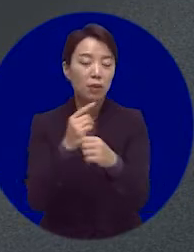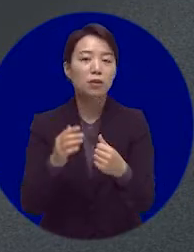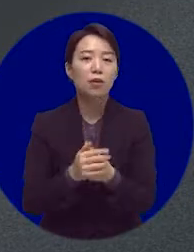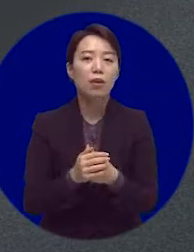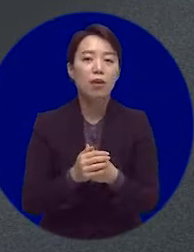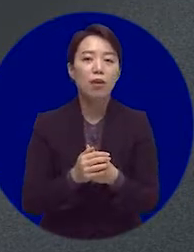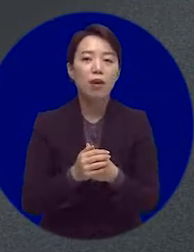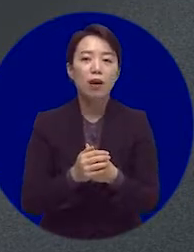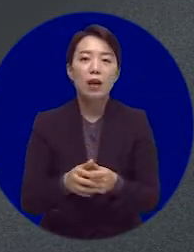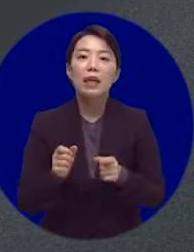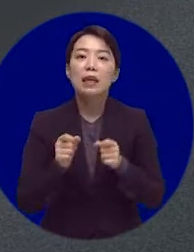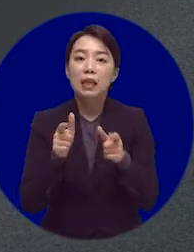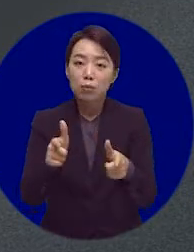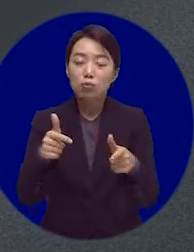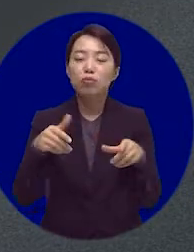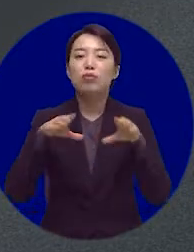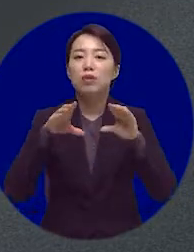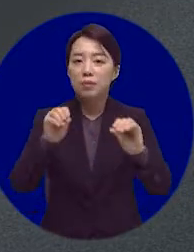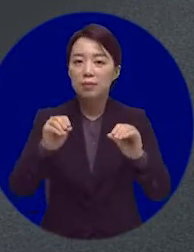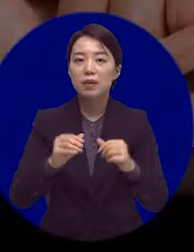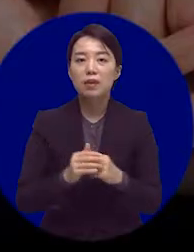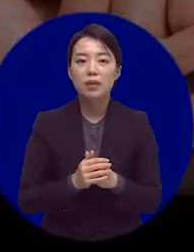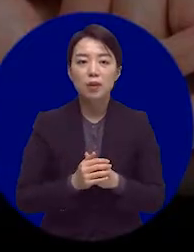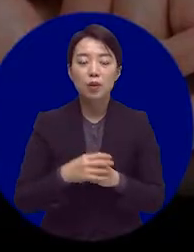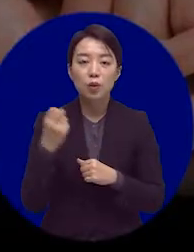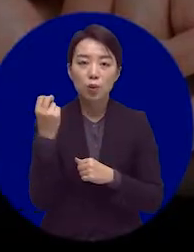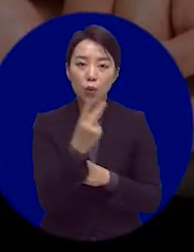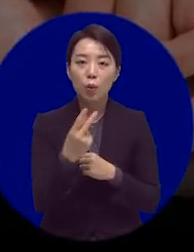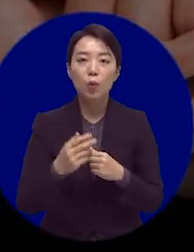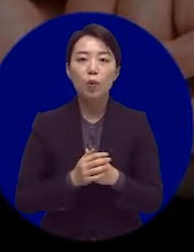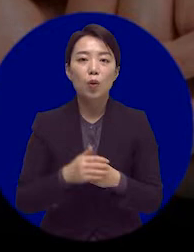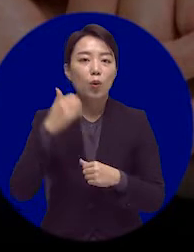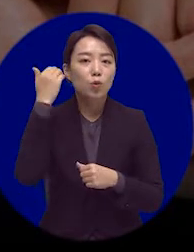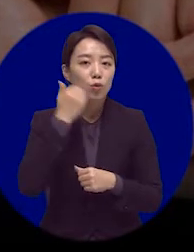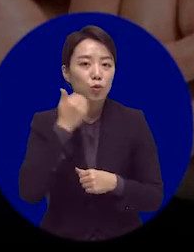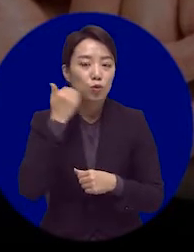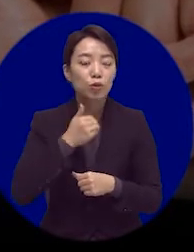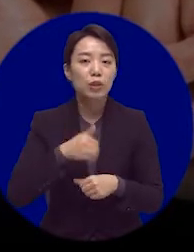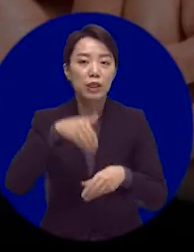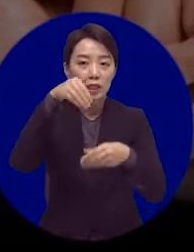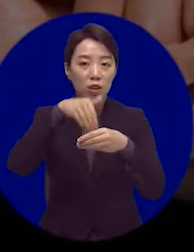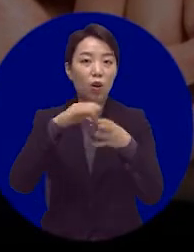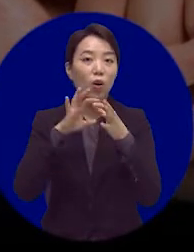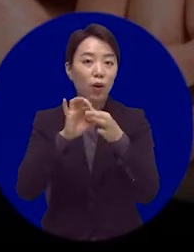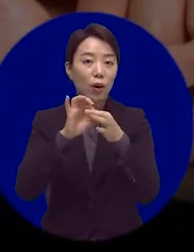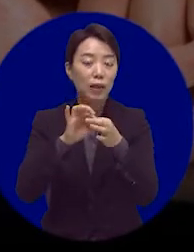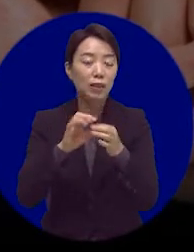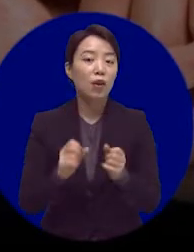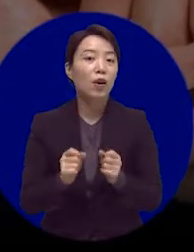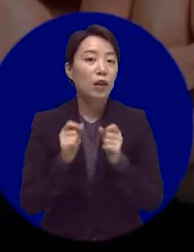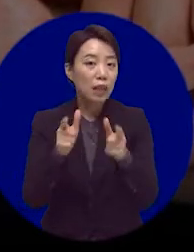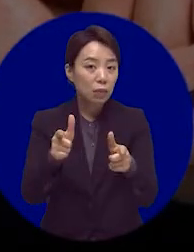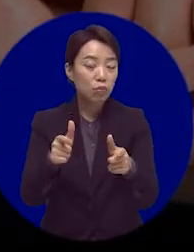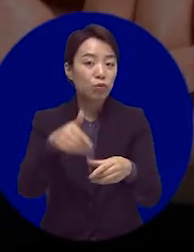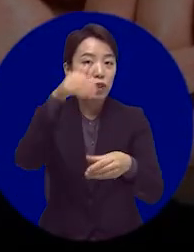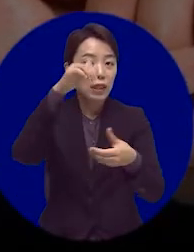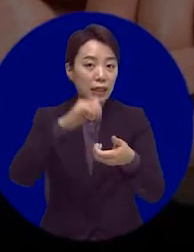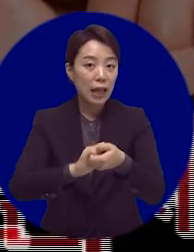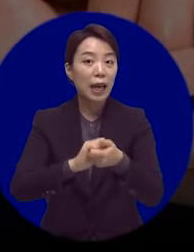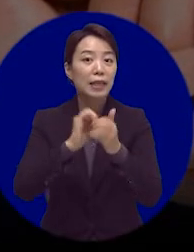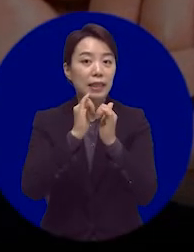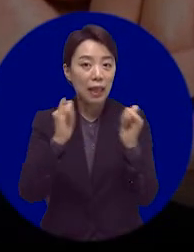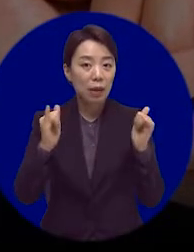상시적으로 기부행위를 금지하고 있습니다. 뿐만 아니라 누구든지 선거에 관해 기부행위가 제한되는